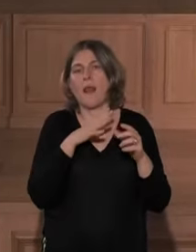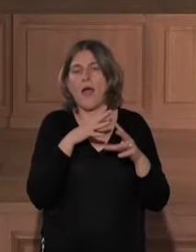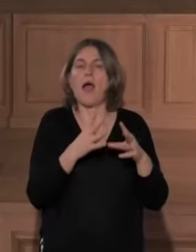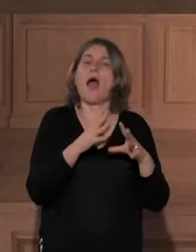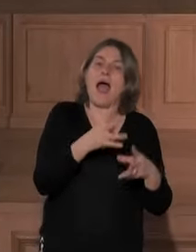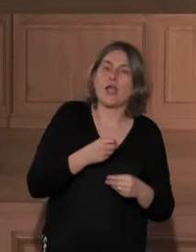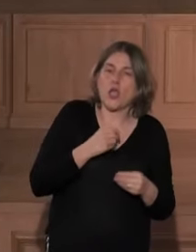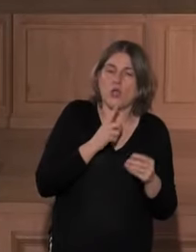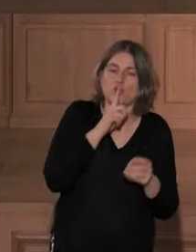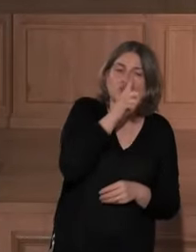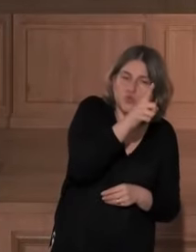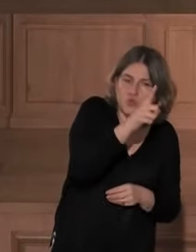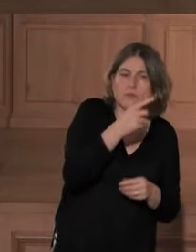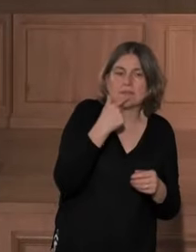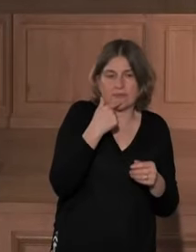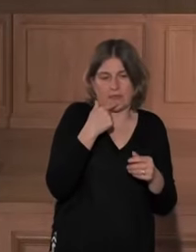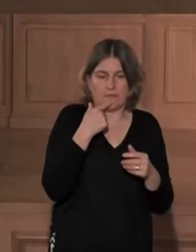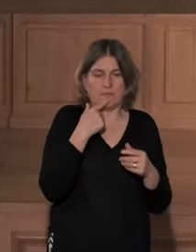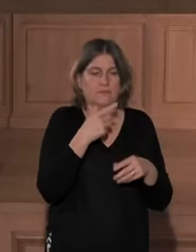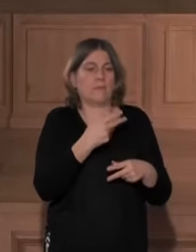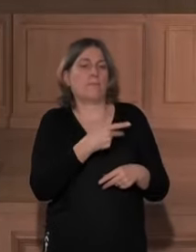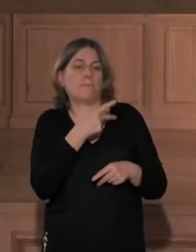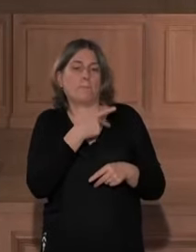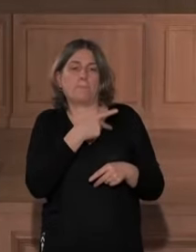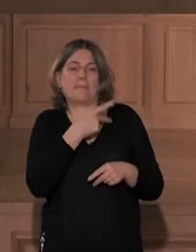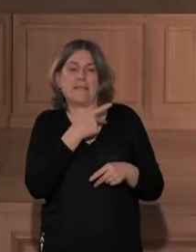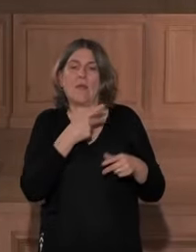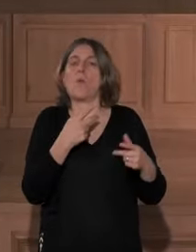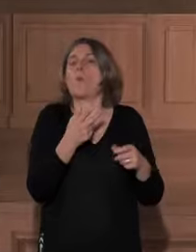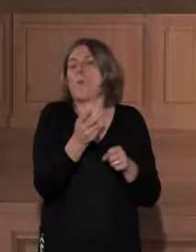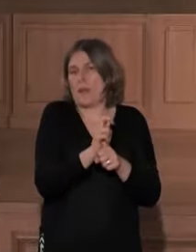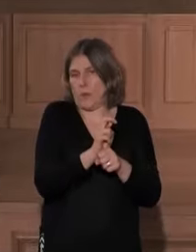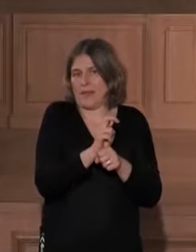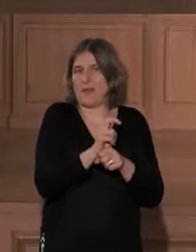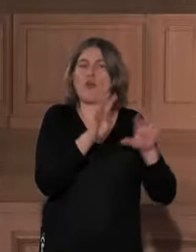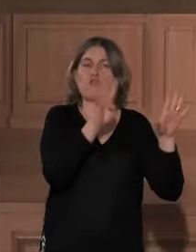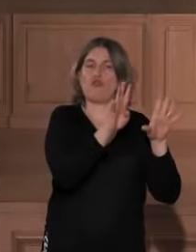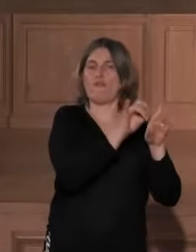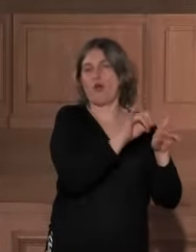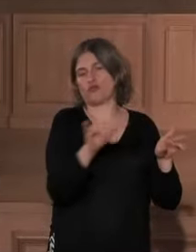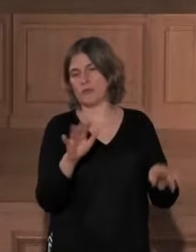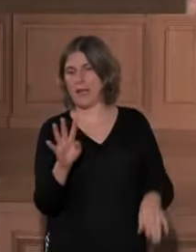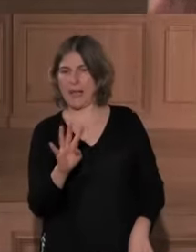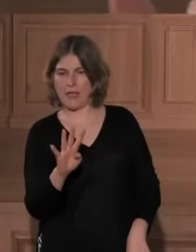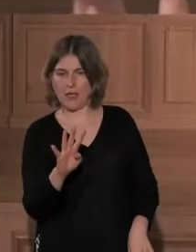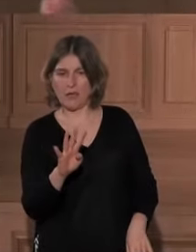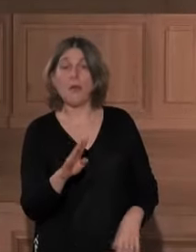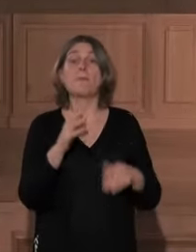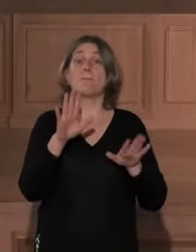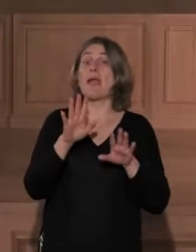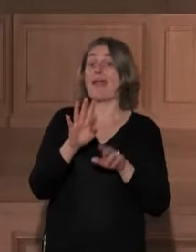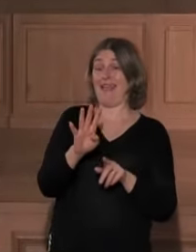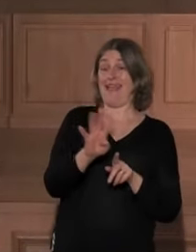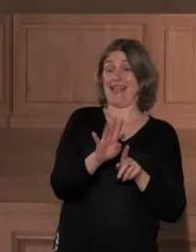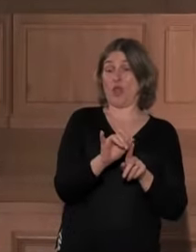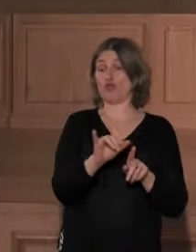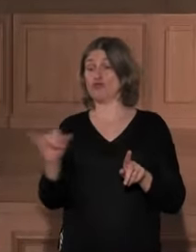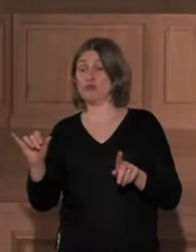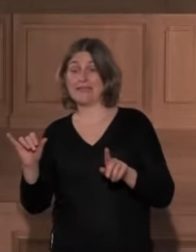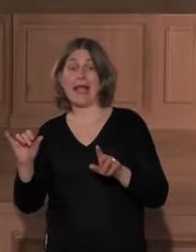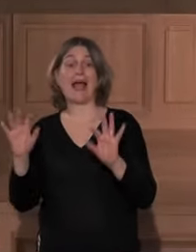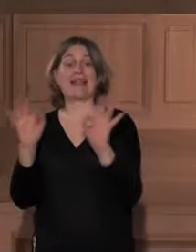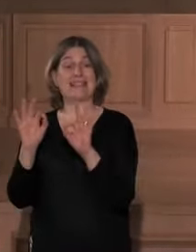de jour, donc le médico-éducatif, c'est une prise en charge médico-éducative de 9h à 16h, et de 16h à 22h,